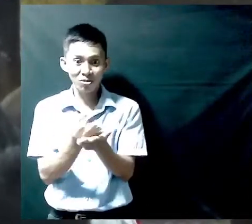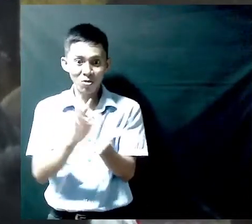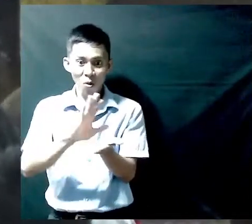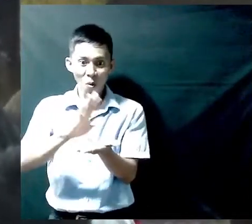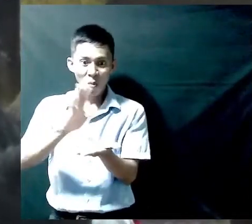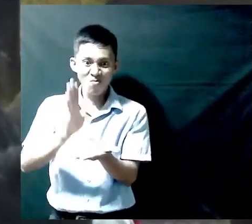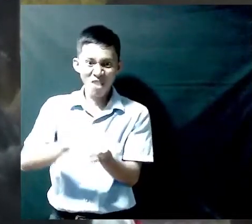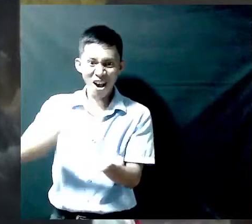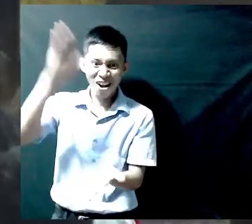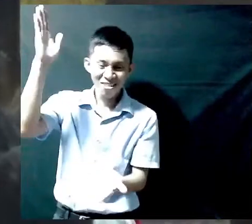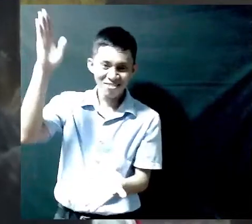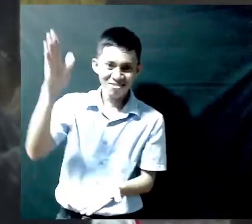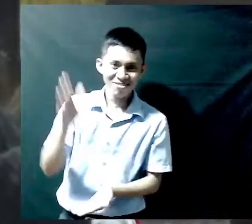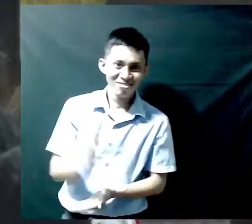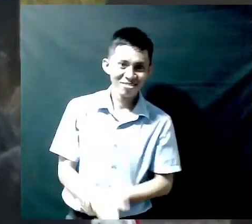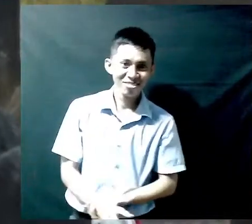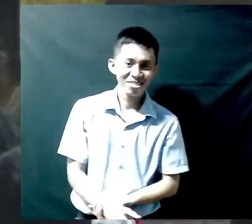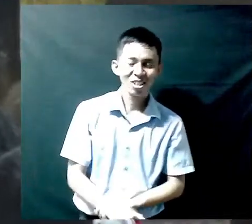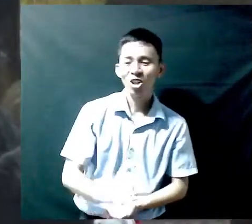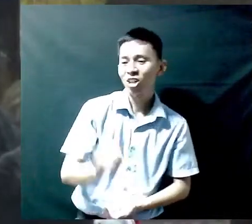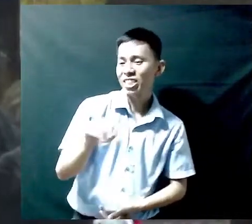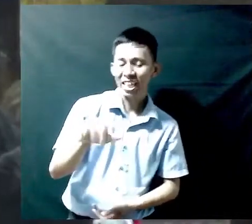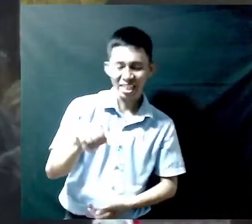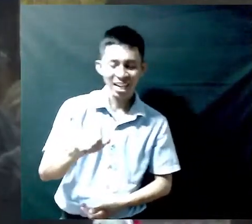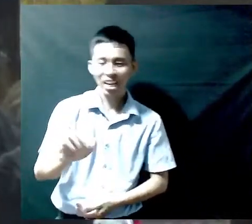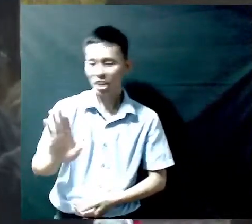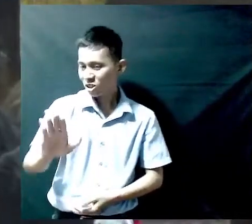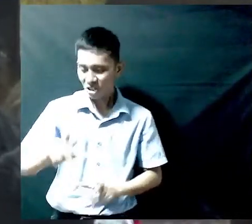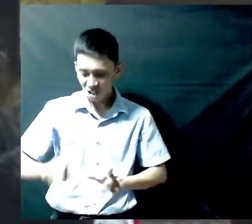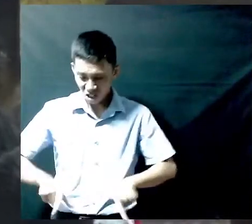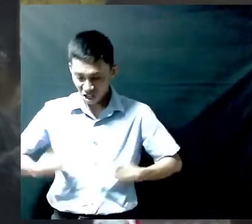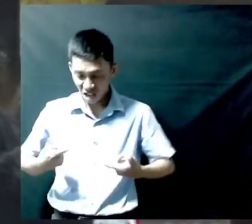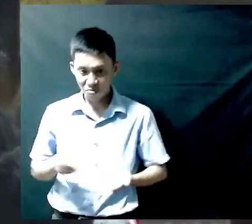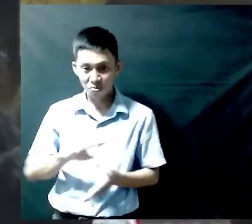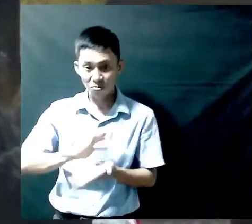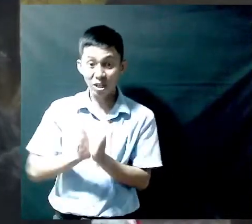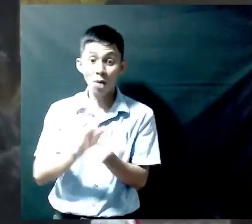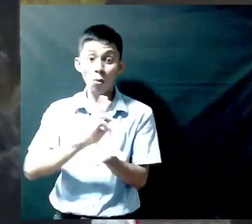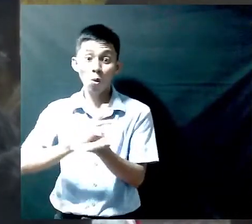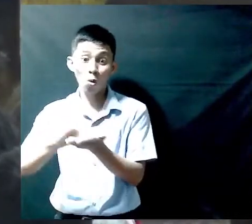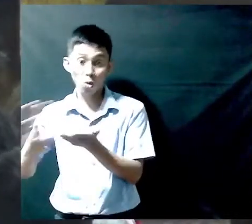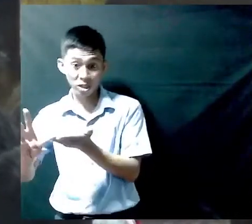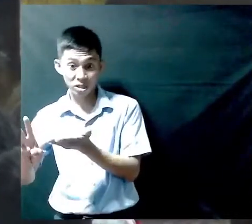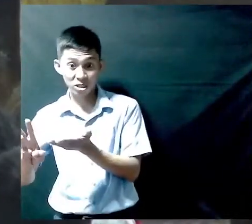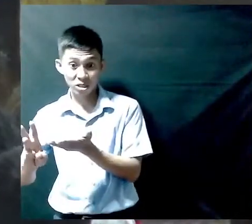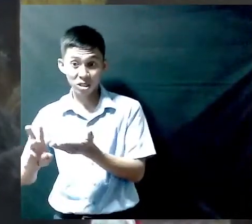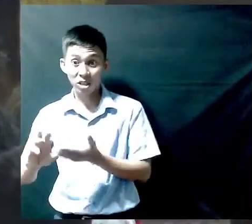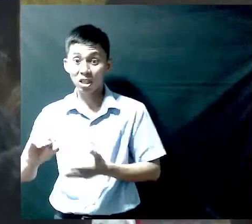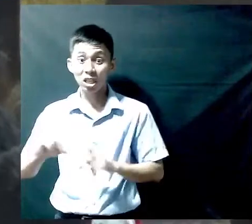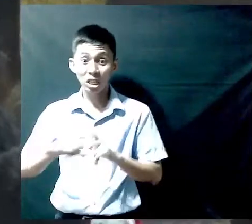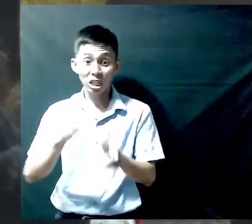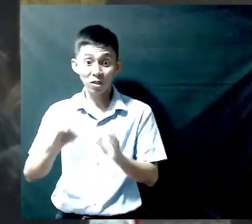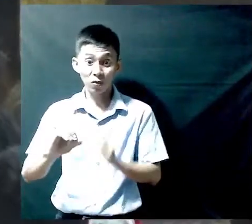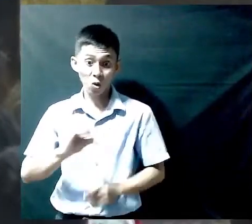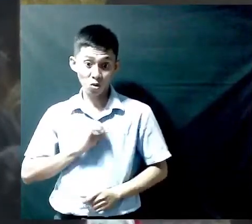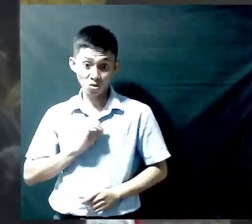Your life in your hand is useless. But your life in the hand of the Lord is